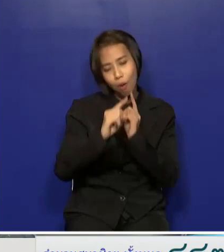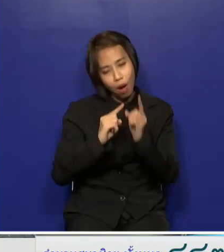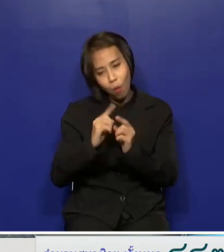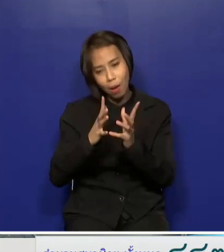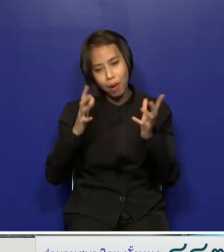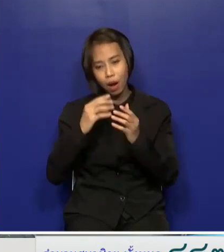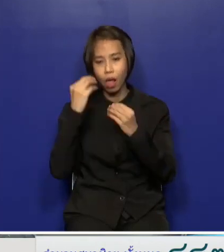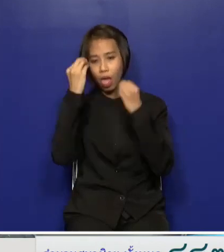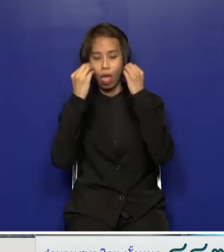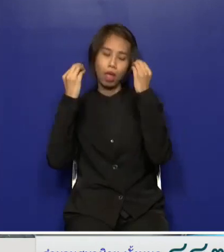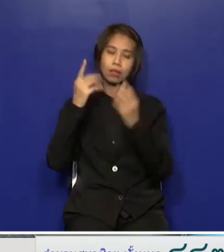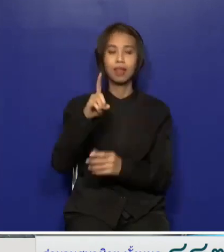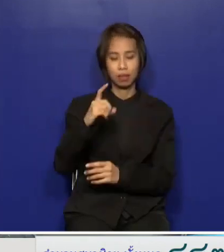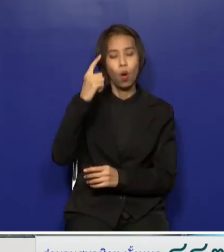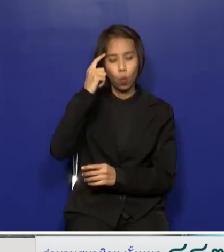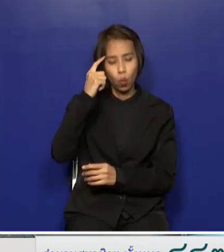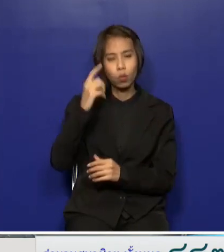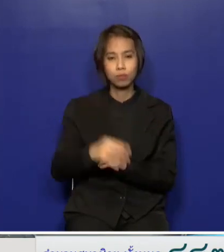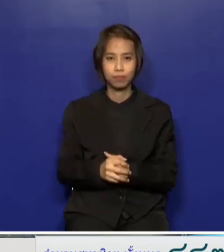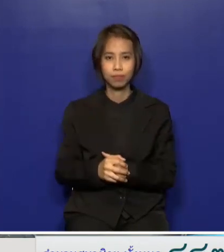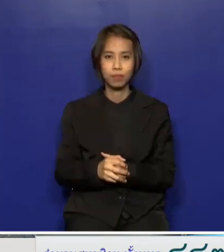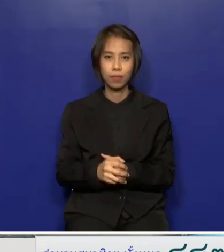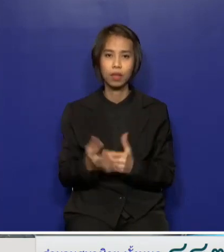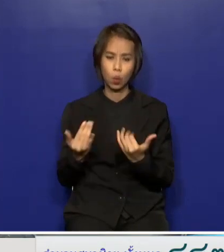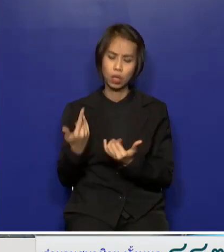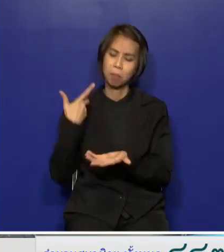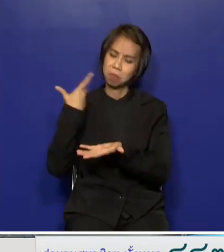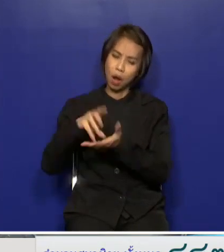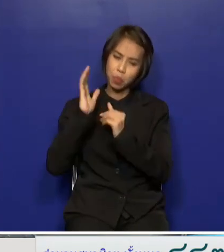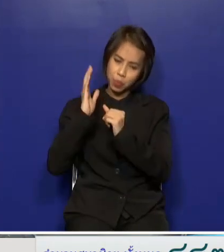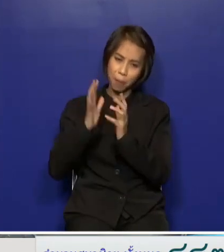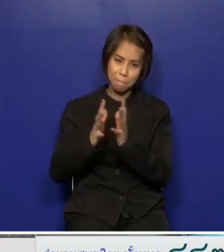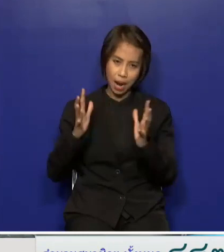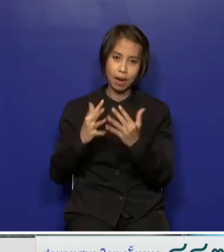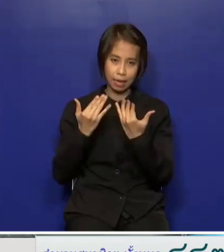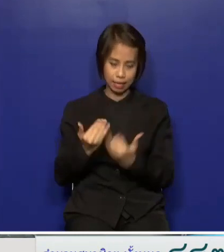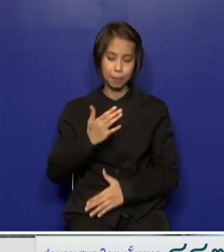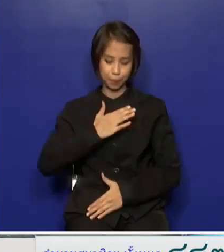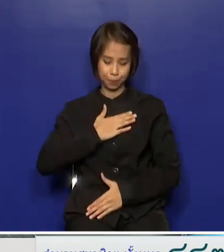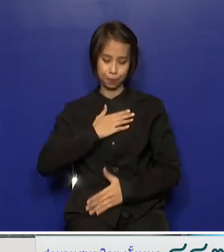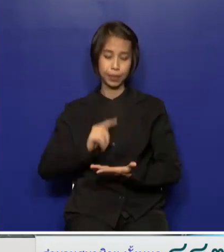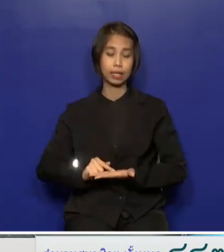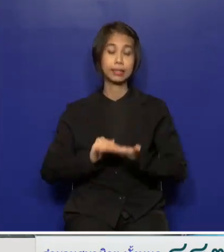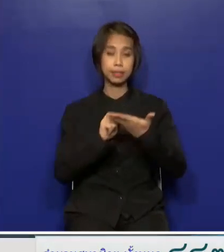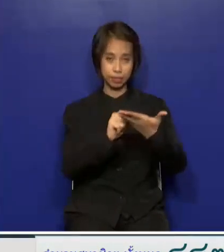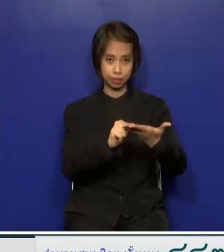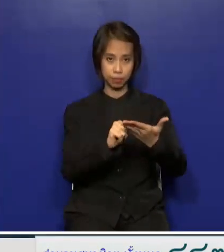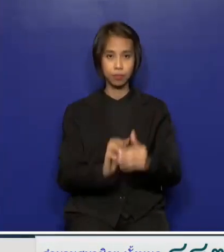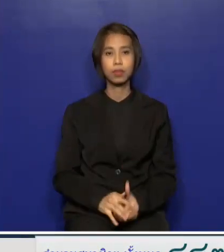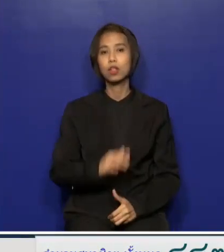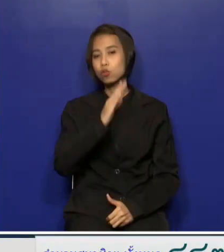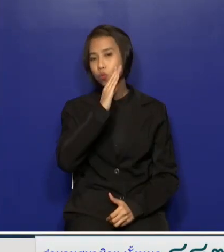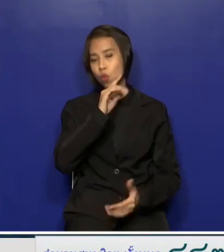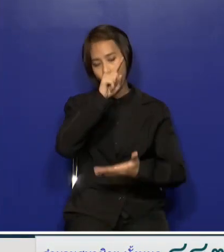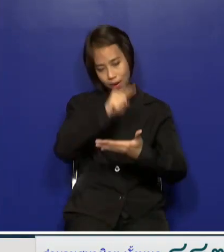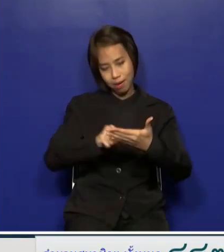ที่ให้คเห็นอัพิภาพิอนผมขอเสนอของผมกเลยกนนะครัว่ในการเลอกตั้ง